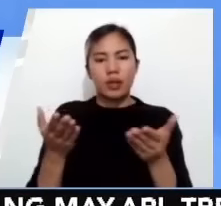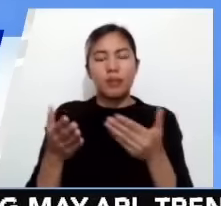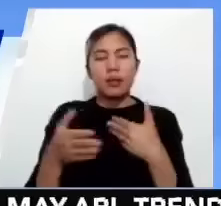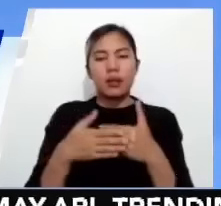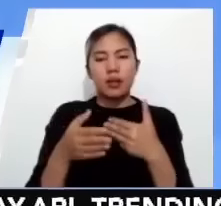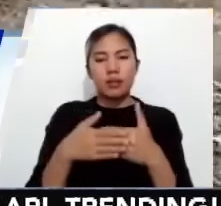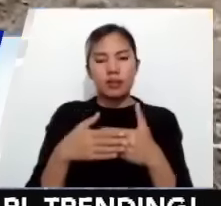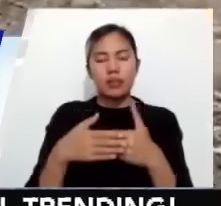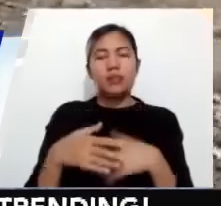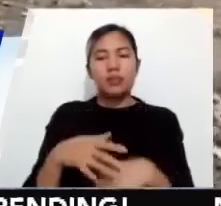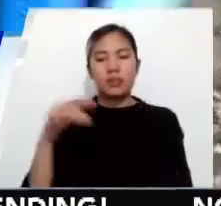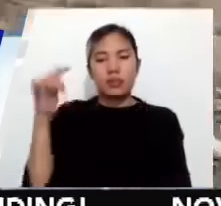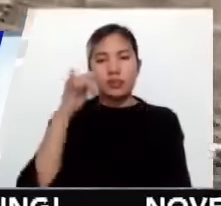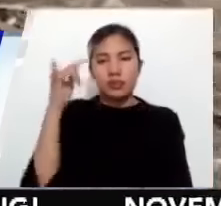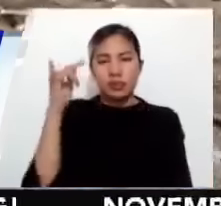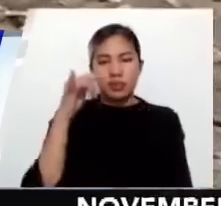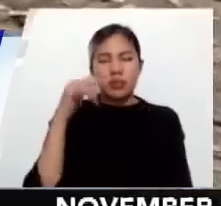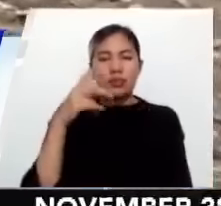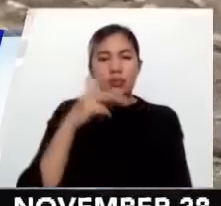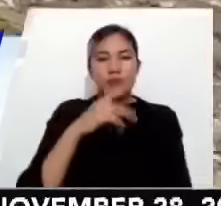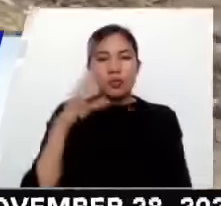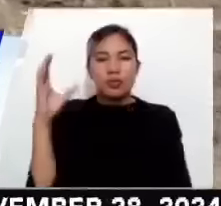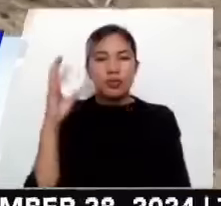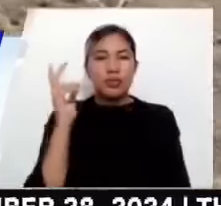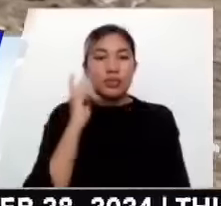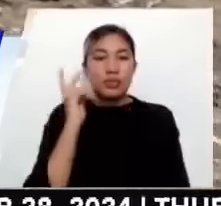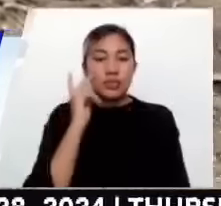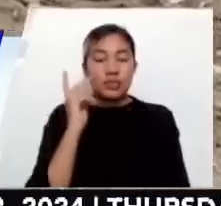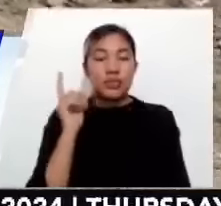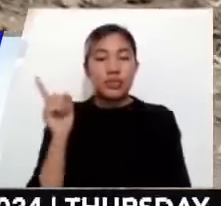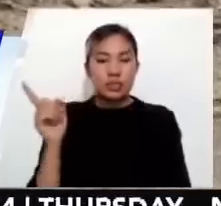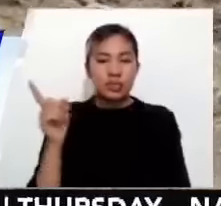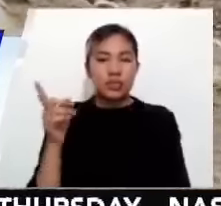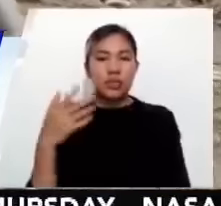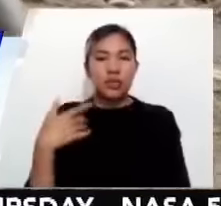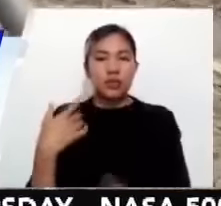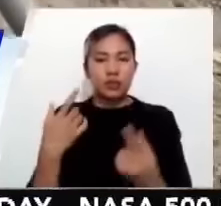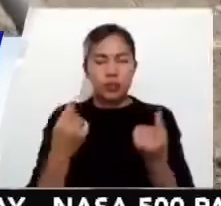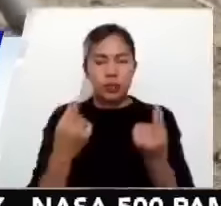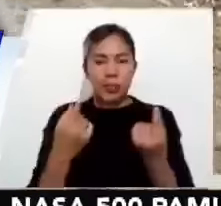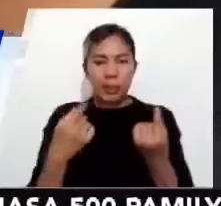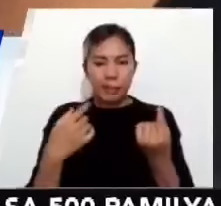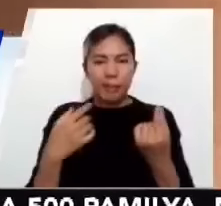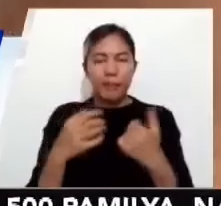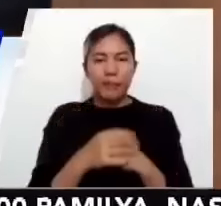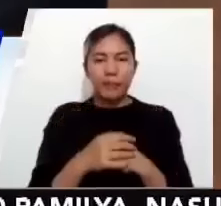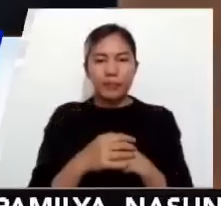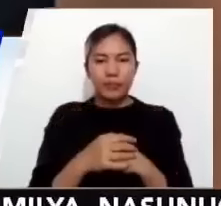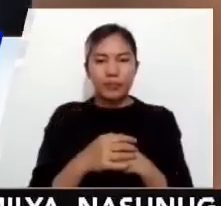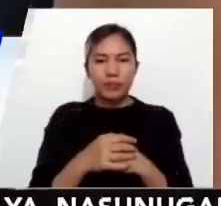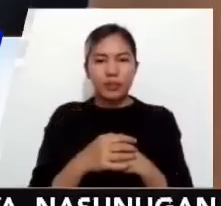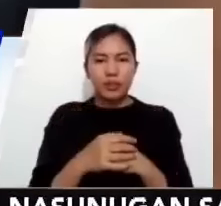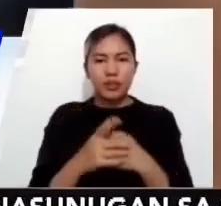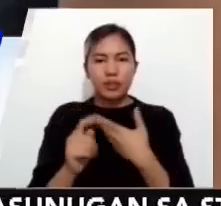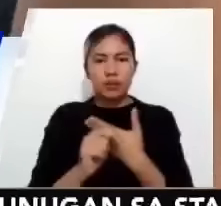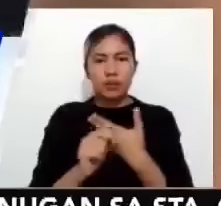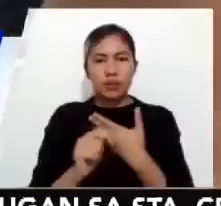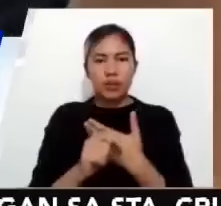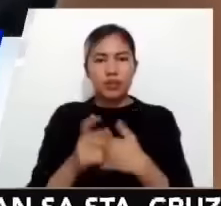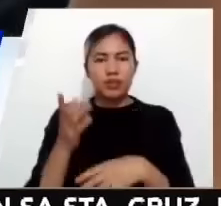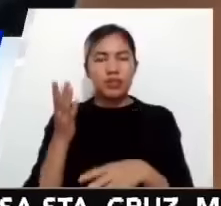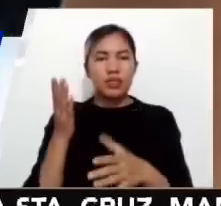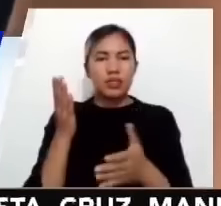Pasay. Nakita po ito habang nagsasagawa ng road widening sa nasabing kalsada. Pansamantala munang itinigil ang operasyon